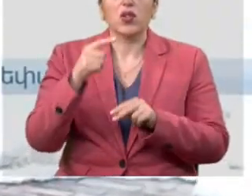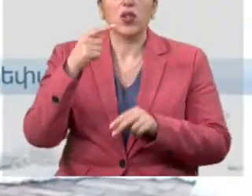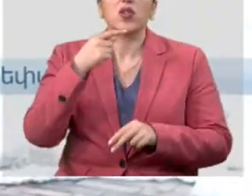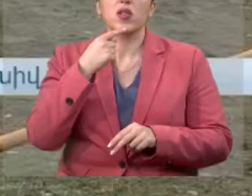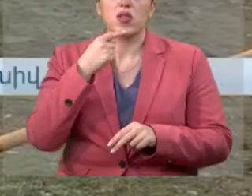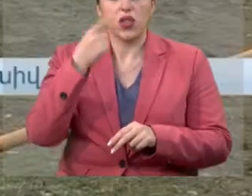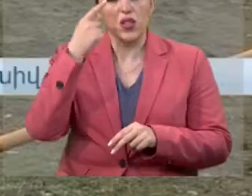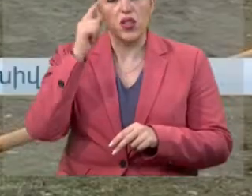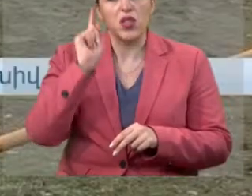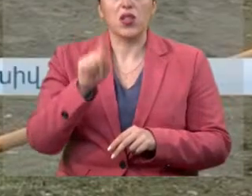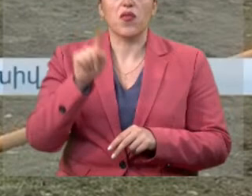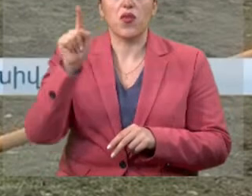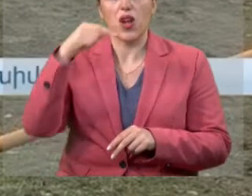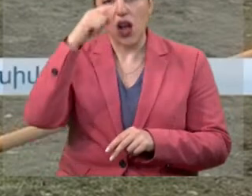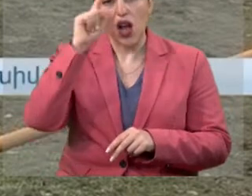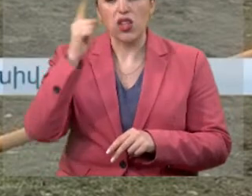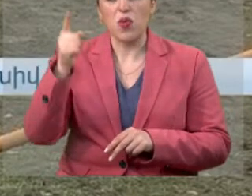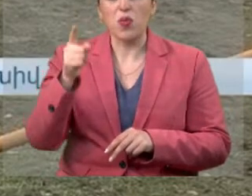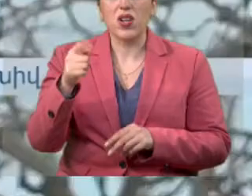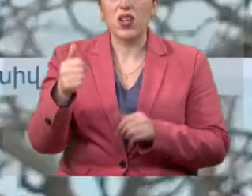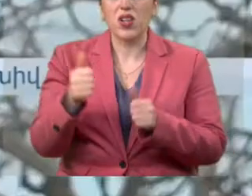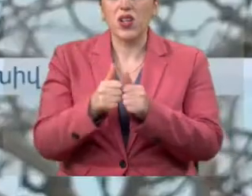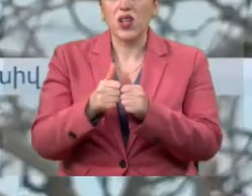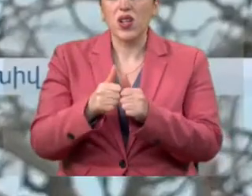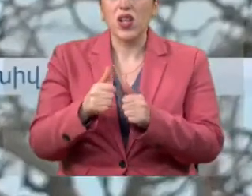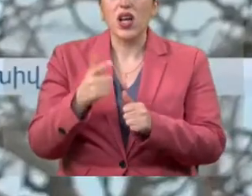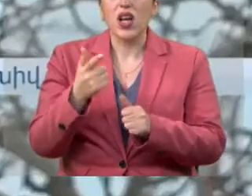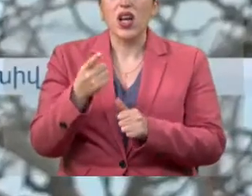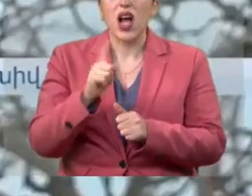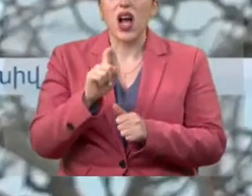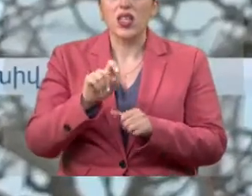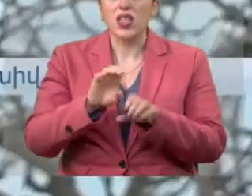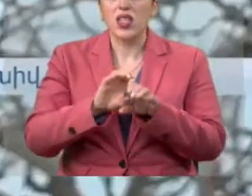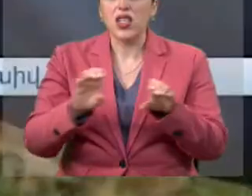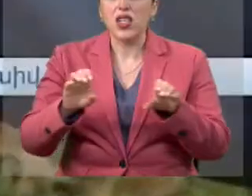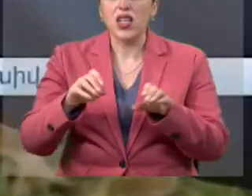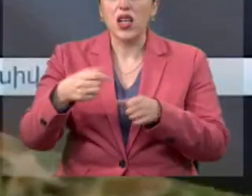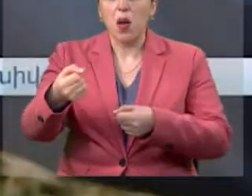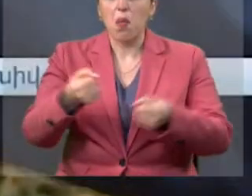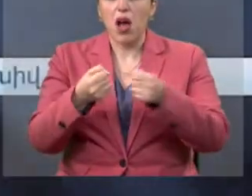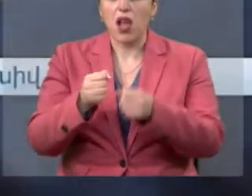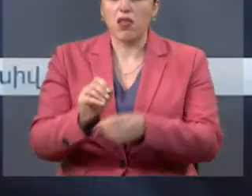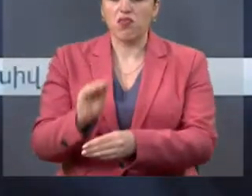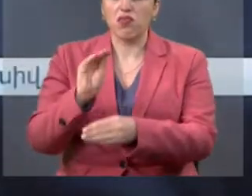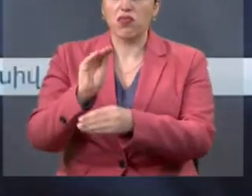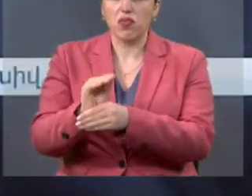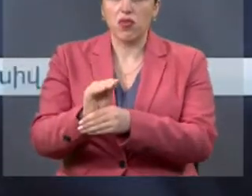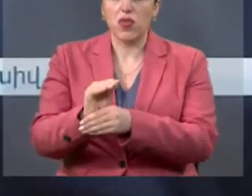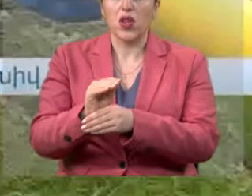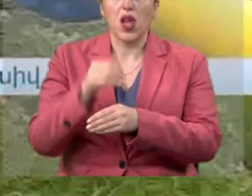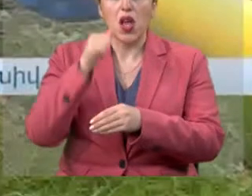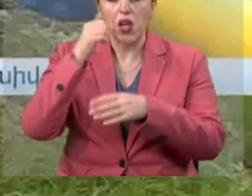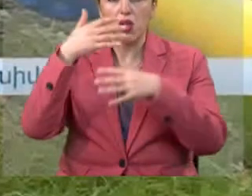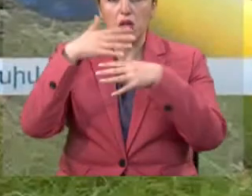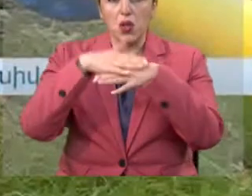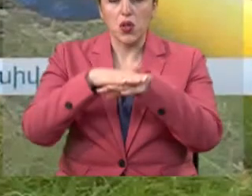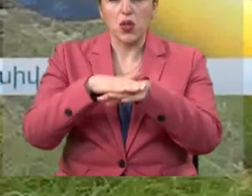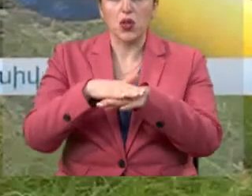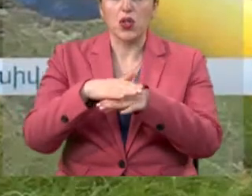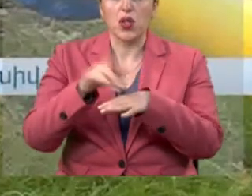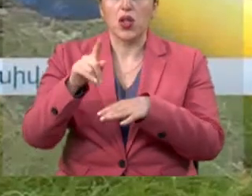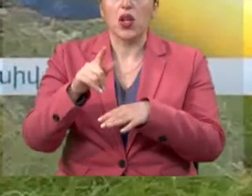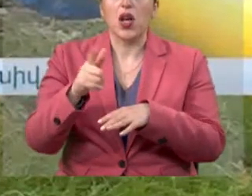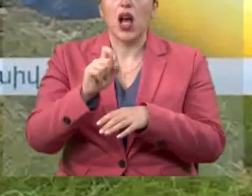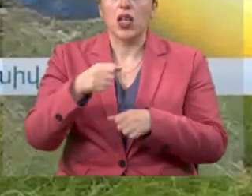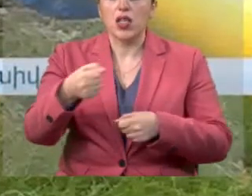պնդելու, որ Ադրբեջանի վերահսկողության տակ գտնվող հատվածում գազատարի վրա փական է տեղադրվել, ինչից հետո 3 կեսգիշերն անց պարզապես փակել